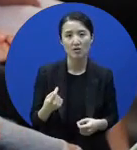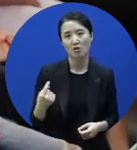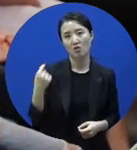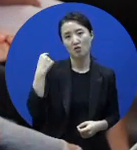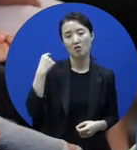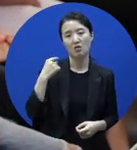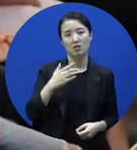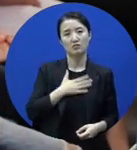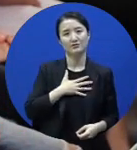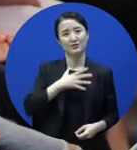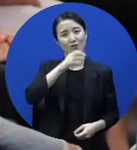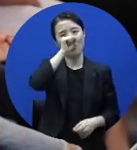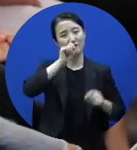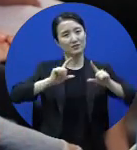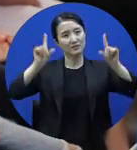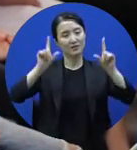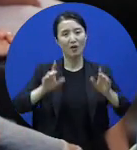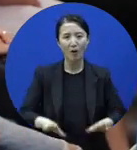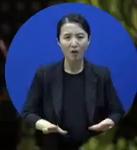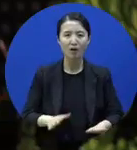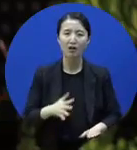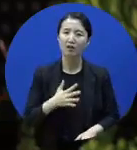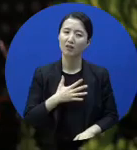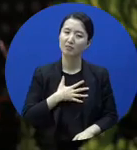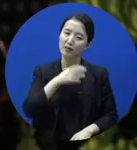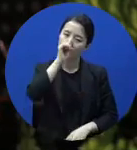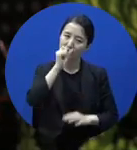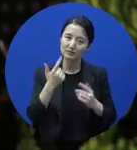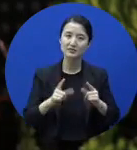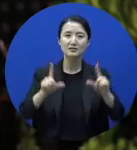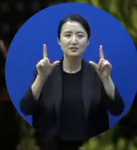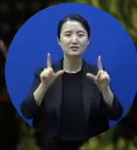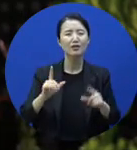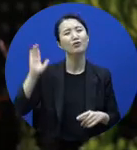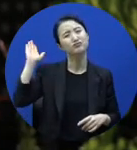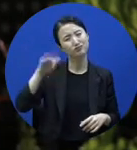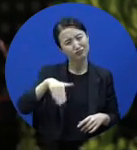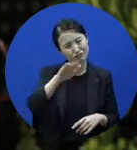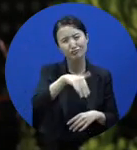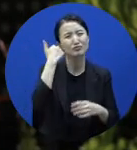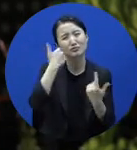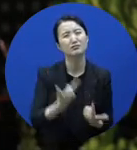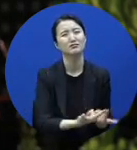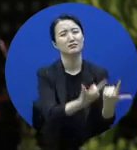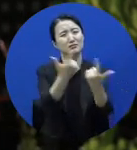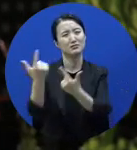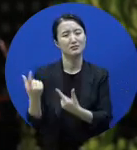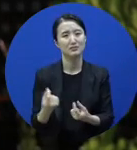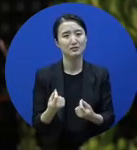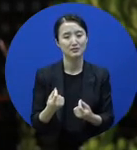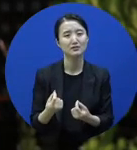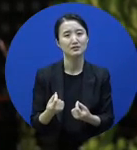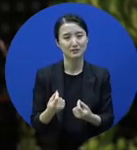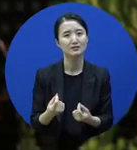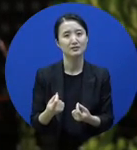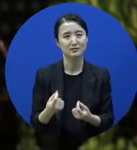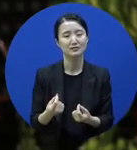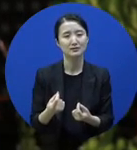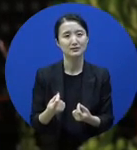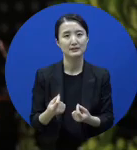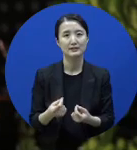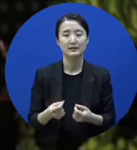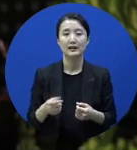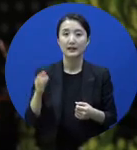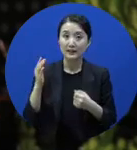그럴 때 어떻게 해요? 좌절할 수밖에 없는데 그런 것들이 이제 계속 곱게 계속 올라가려고 하면 상당히 저희도 스스로